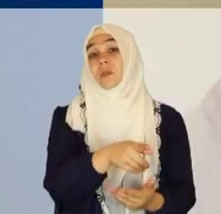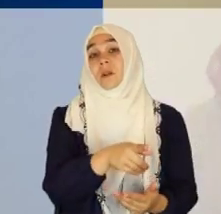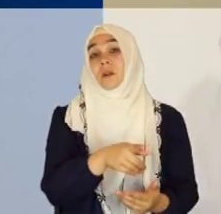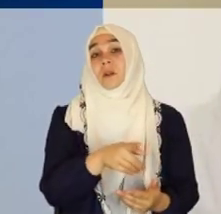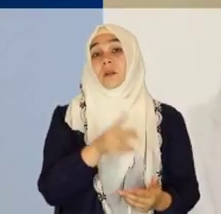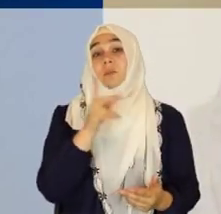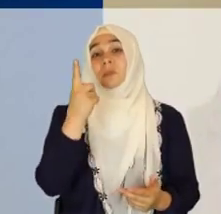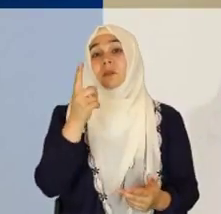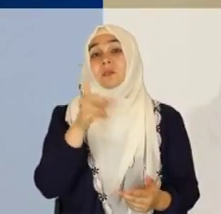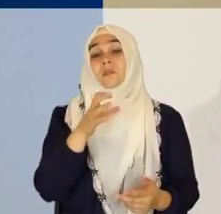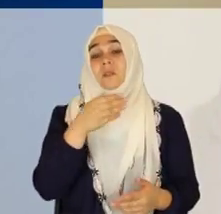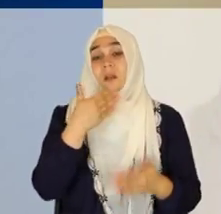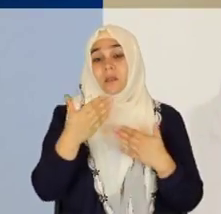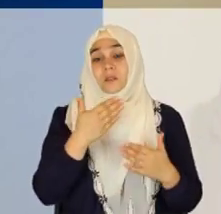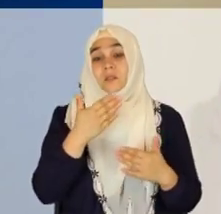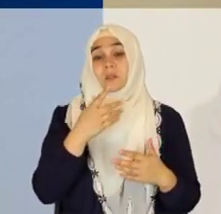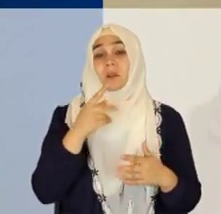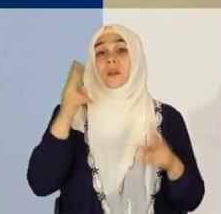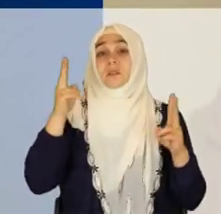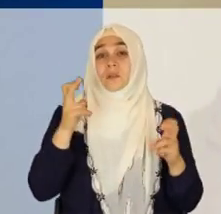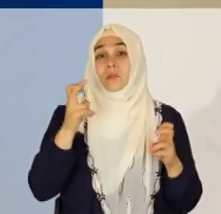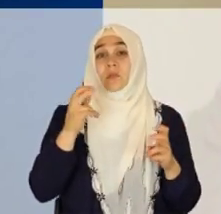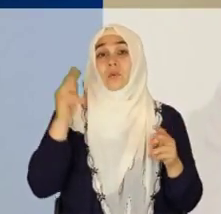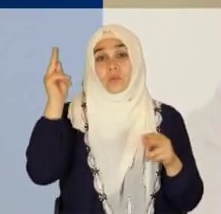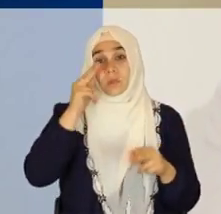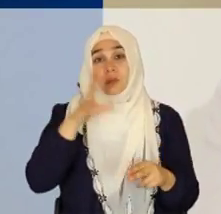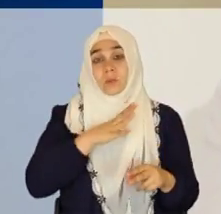Hech bo'lmasa bitta suhbatdan bitta so'zni olaylik amalga.